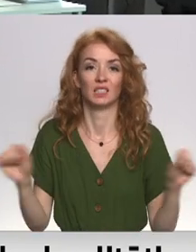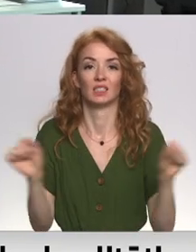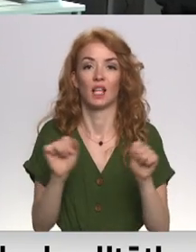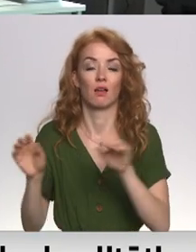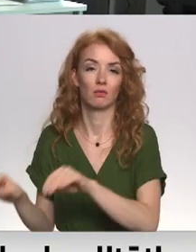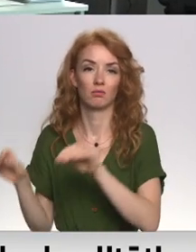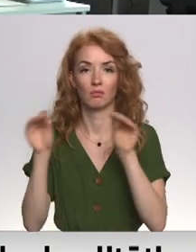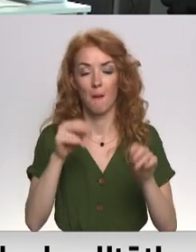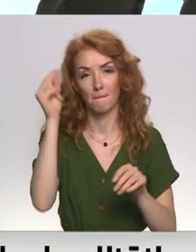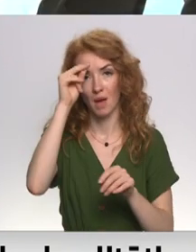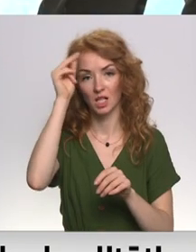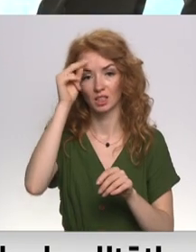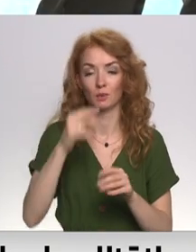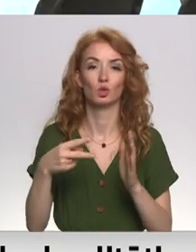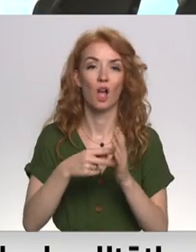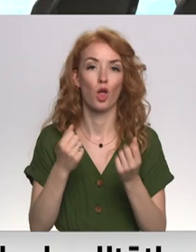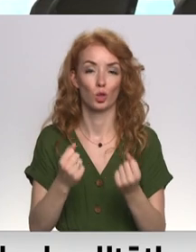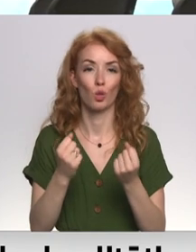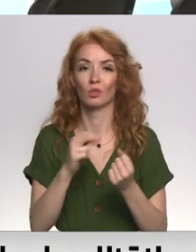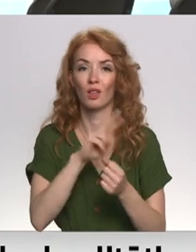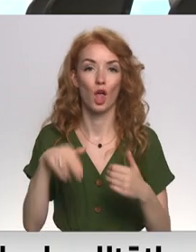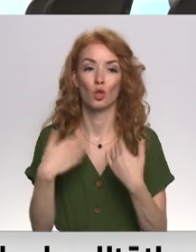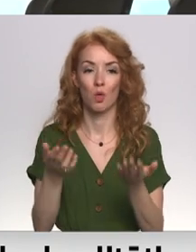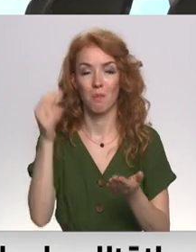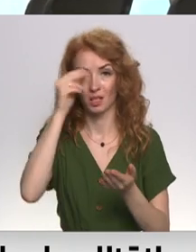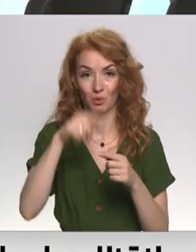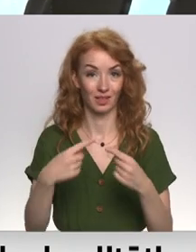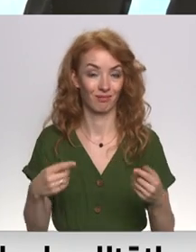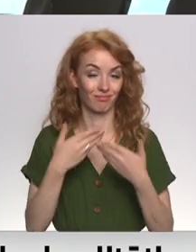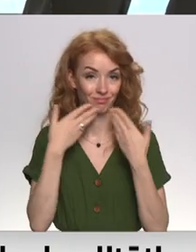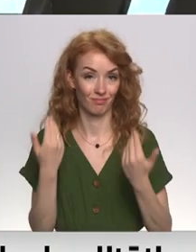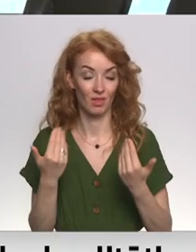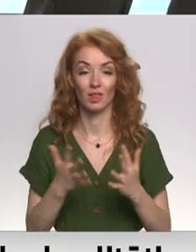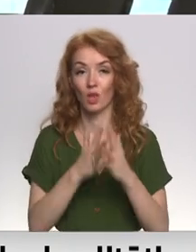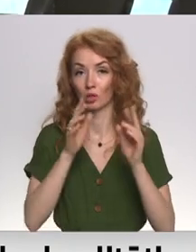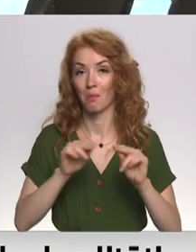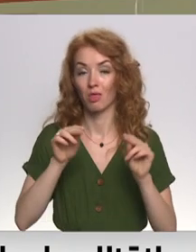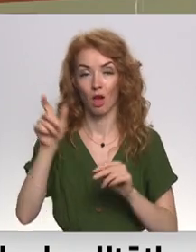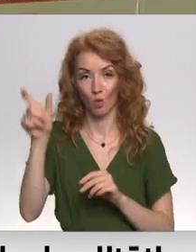mācības saturs, pienācīgi nenodrošinot mācību līdzekļus. Daudz vietas pedagogiem nāks